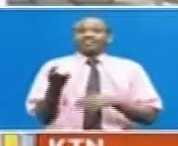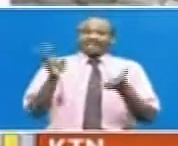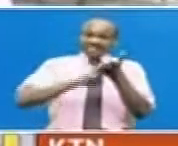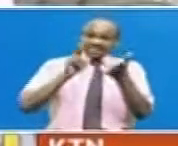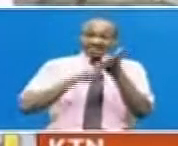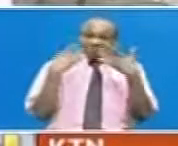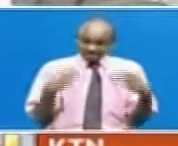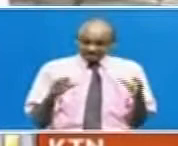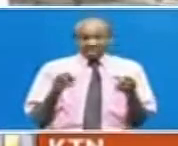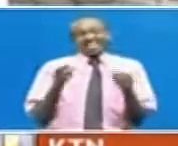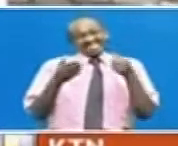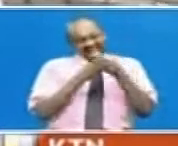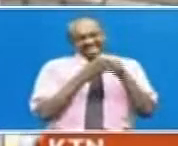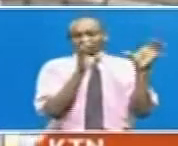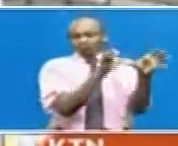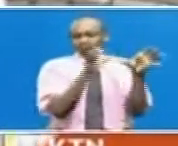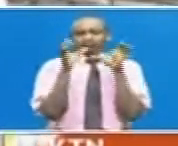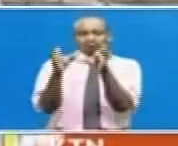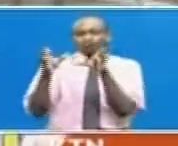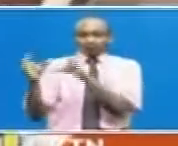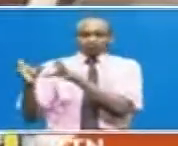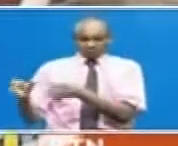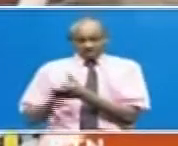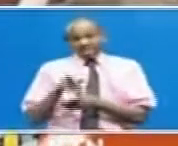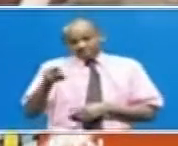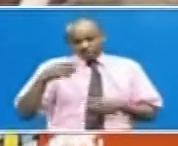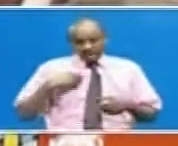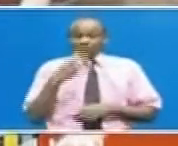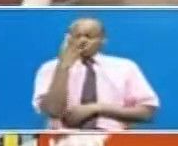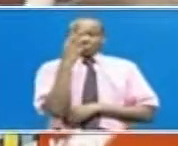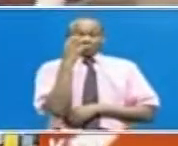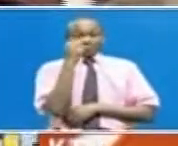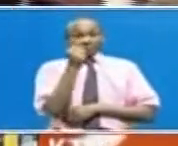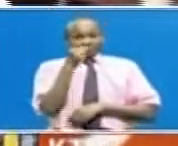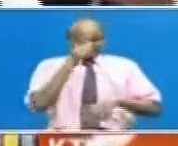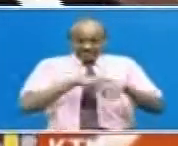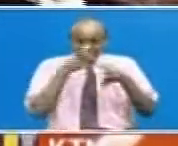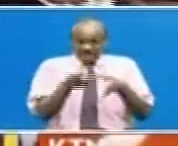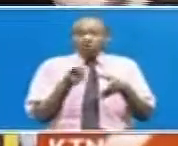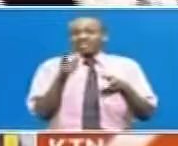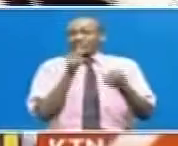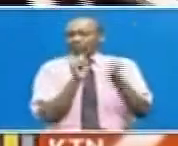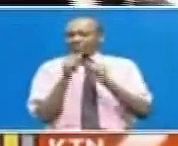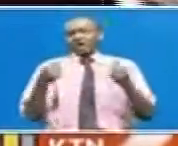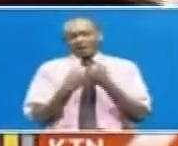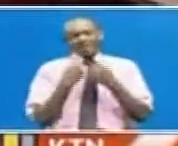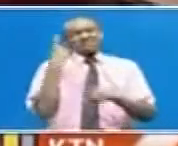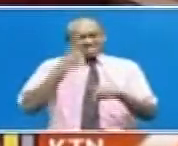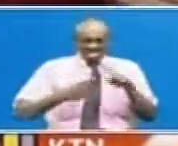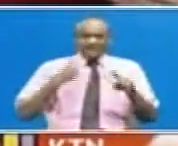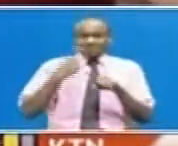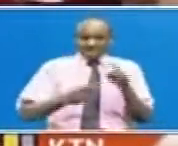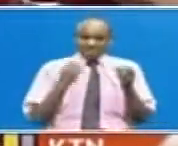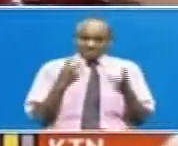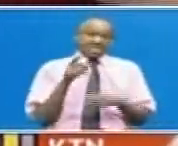kwenye vitengo tisa tofauti. Maonyesho hayo ambayo yamo kwenye awamu ya 45 ni moja yapo mashindano ambayo yamekuwa kiandaliwa kwa muda